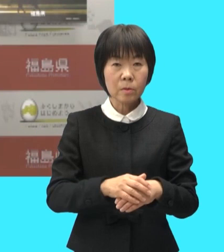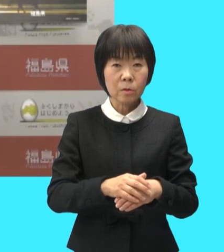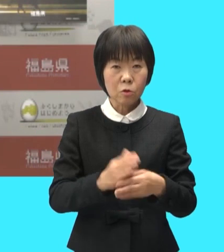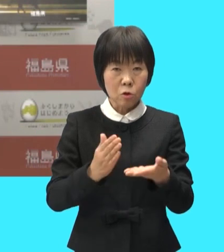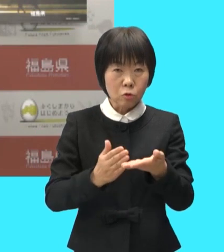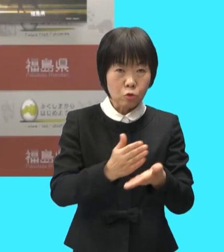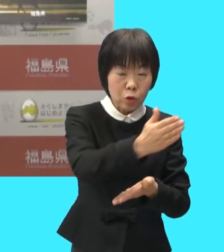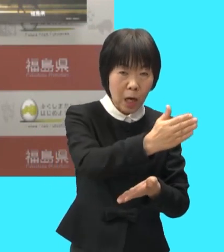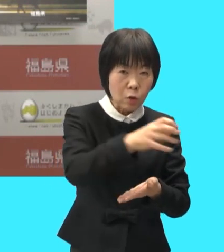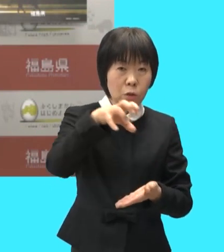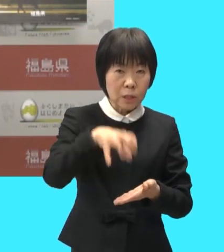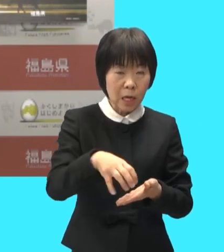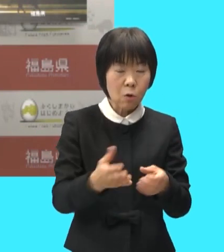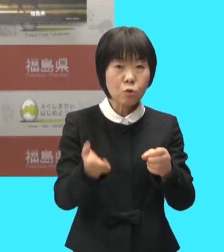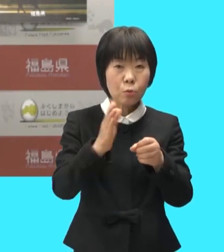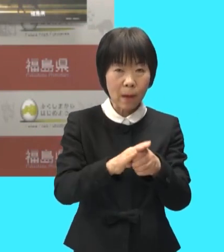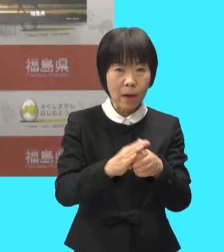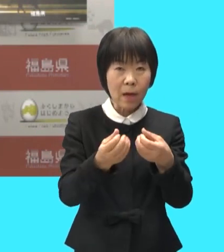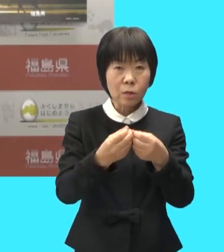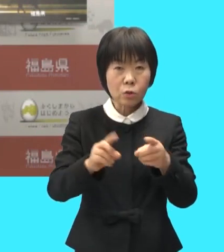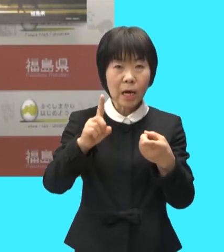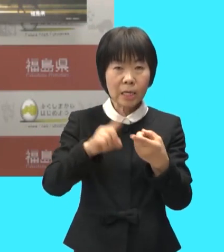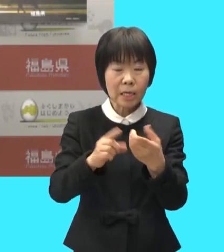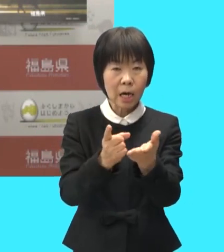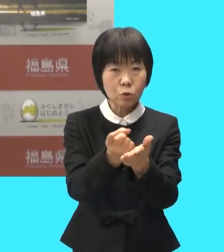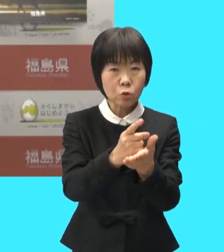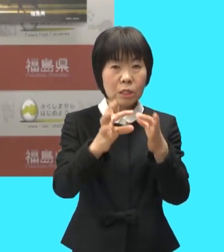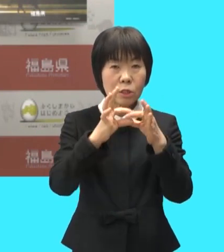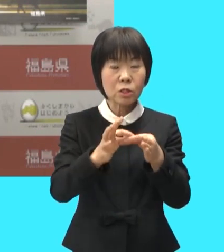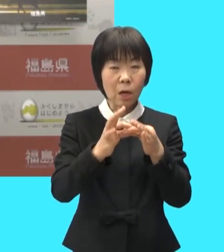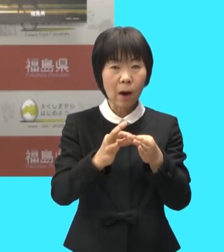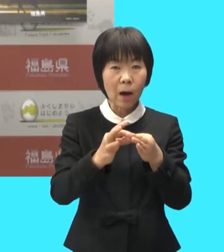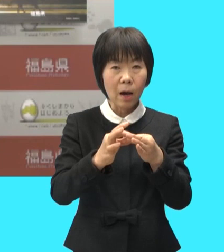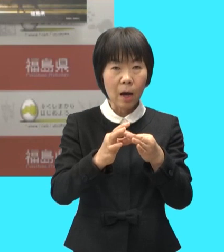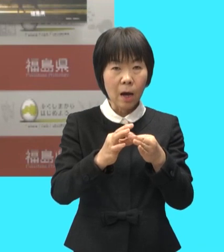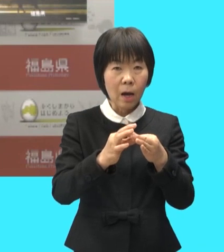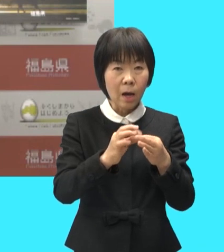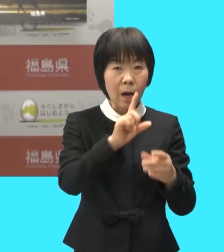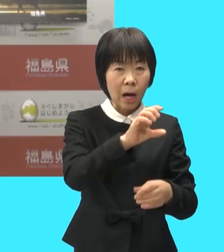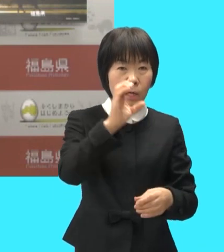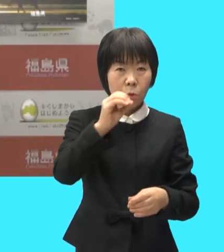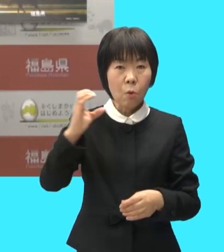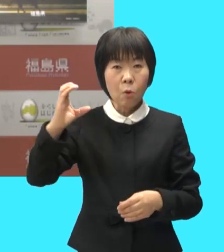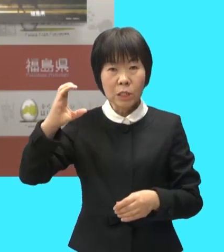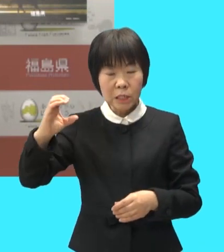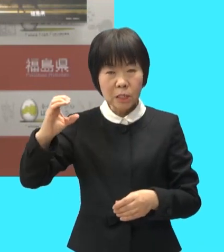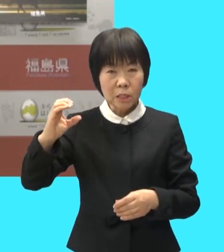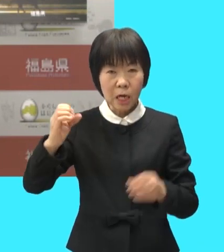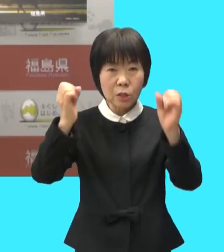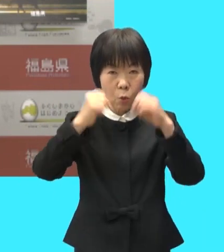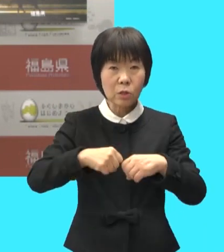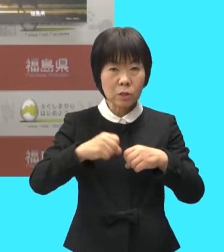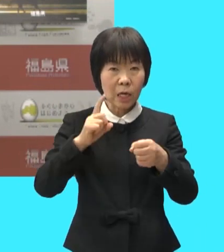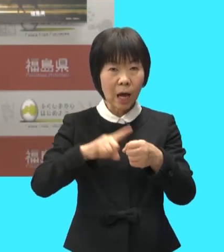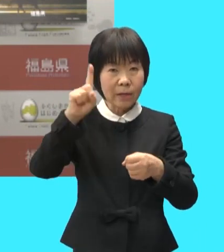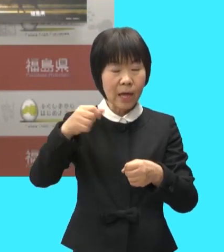スタートを含め具体的なルートについては IOC が承認をし、 来年夏ごろに組